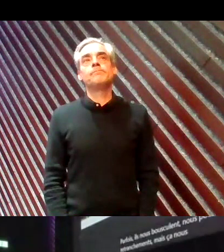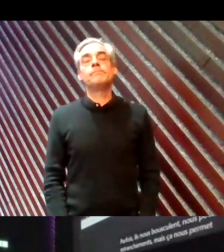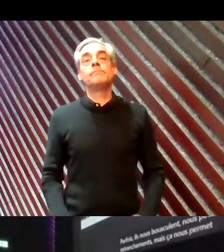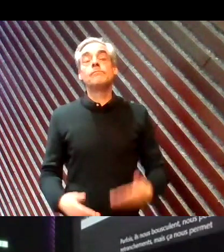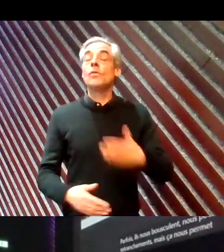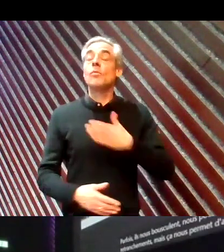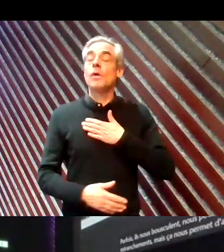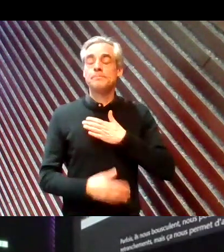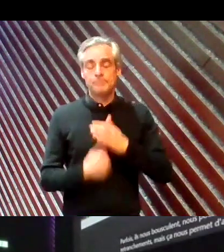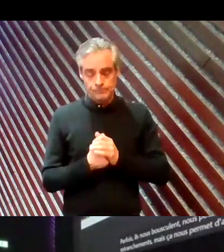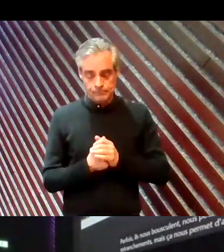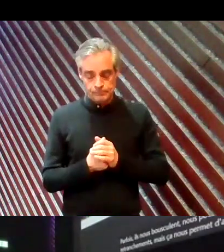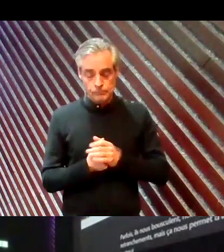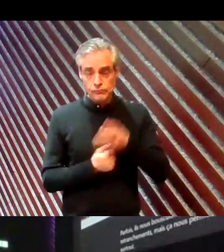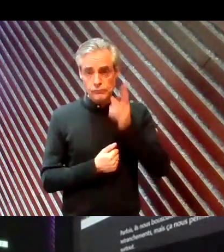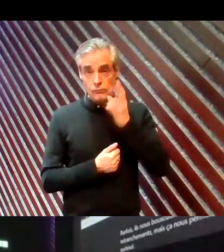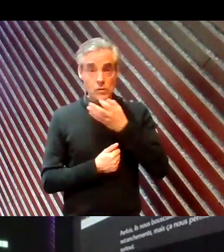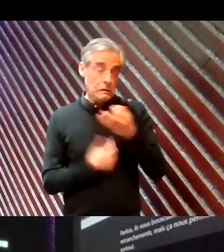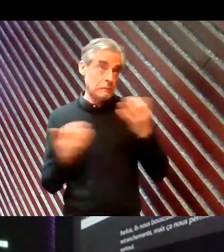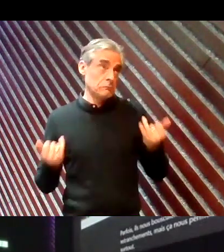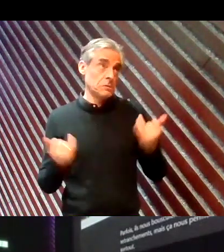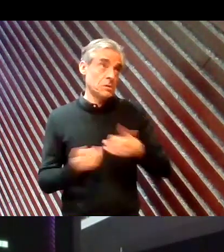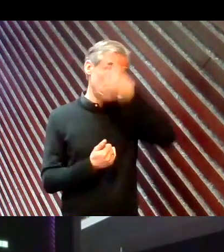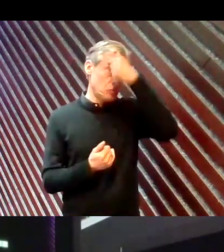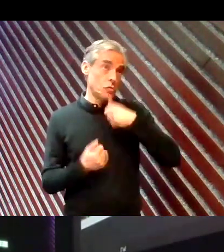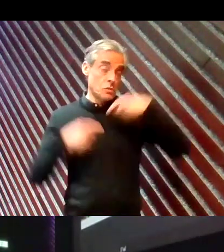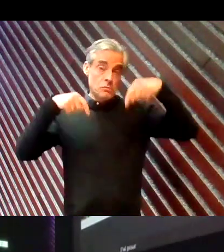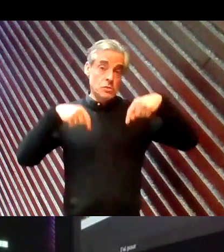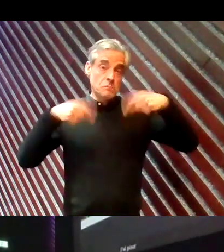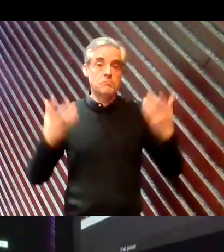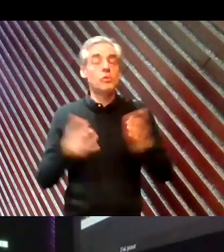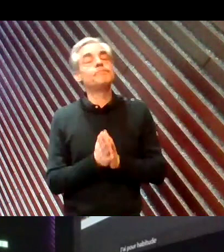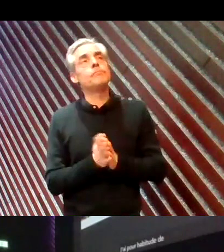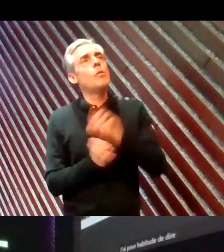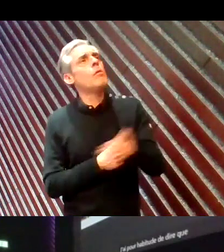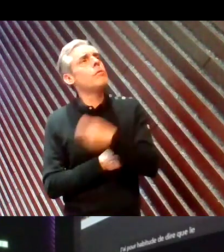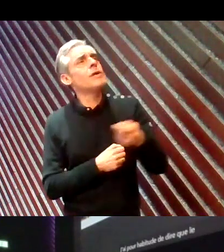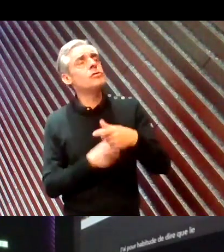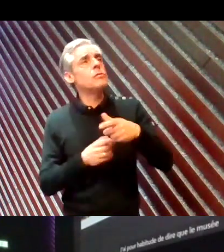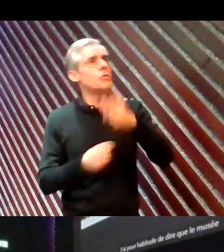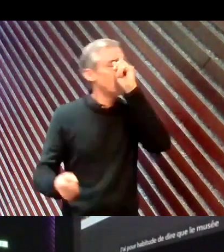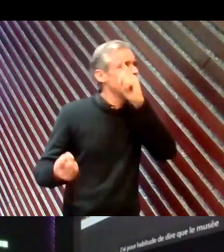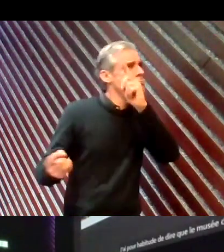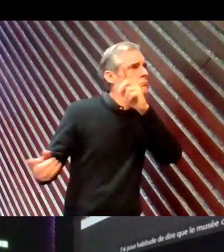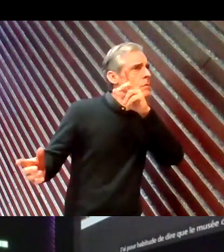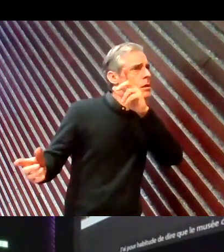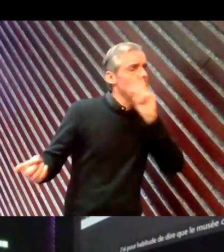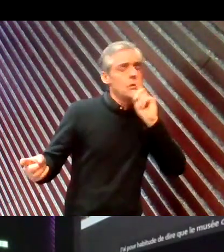J'ai pour l'habitude de dire que le musée du Quai Branly est certes la découverte